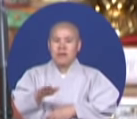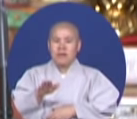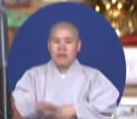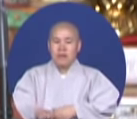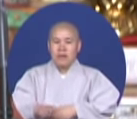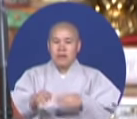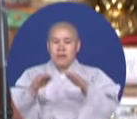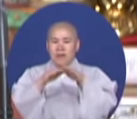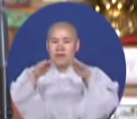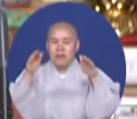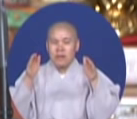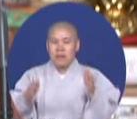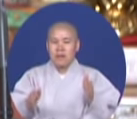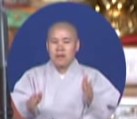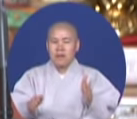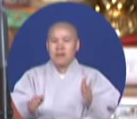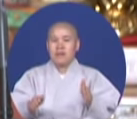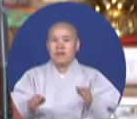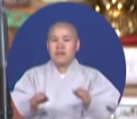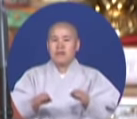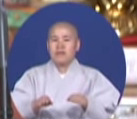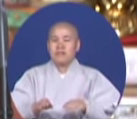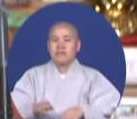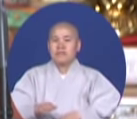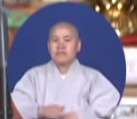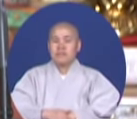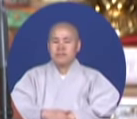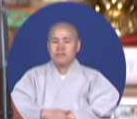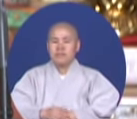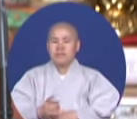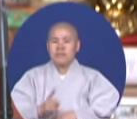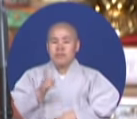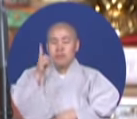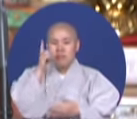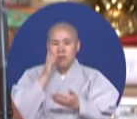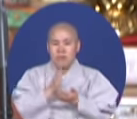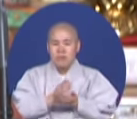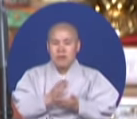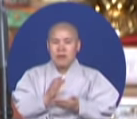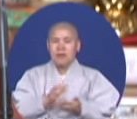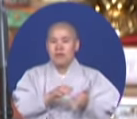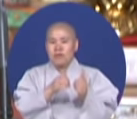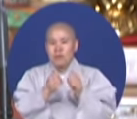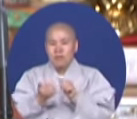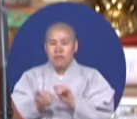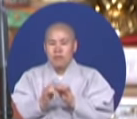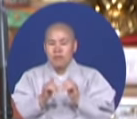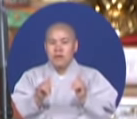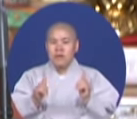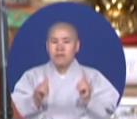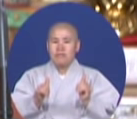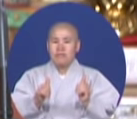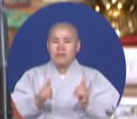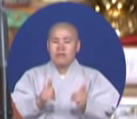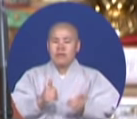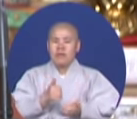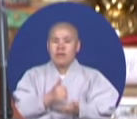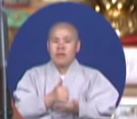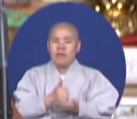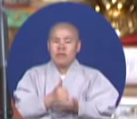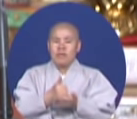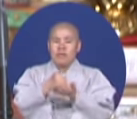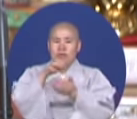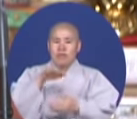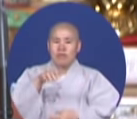뭐 한자 이상 높이 하지 마라 이런 말도 있어요. 영단인데 영단은 그게